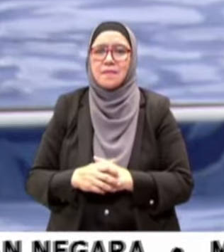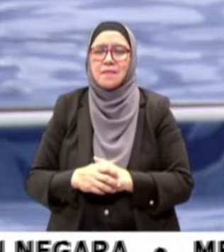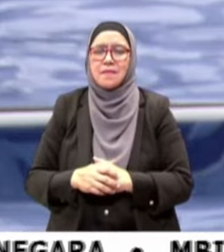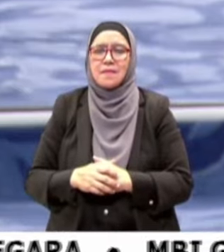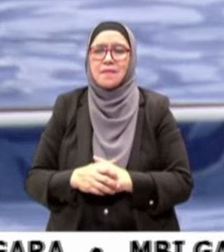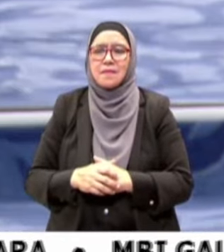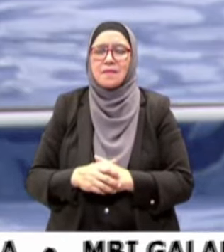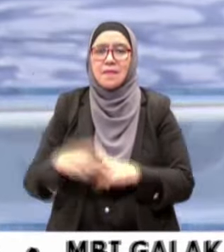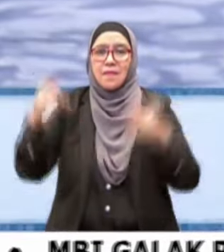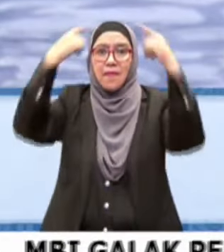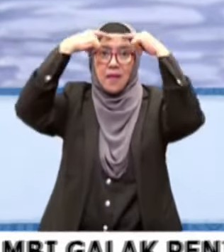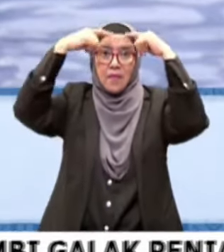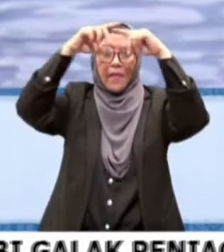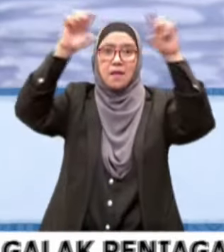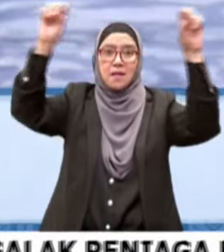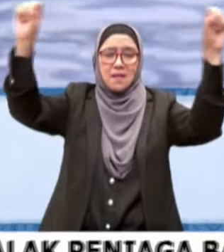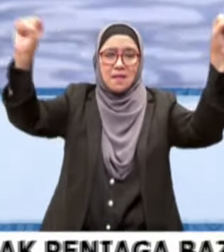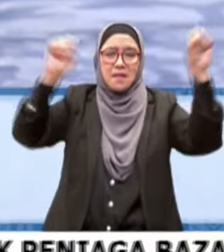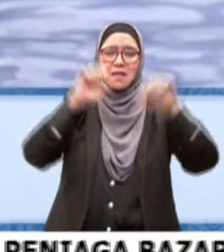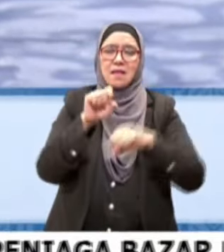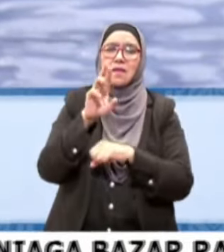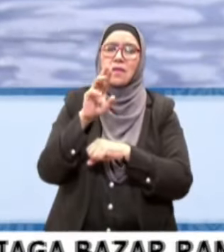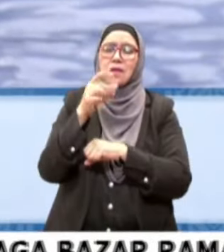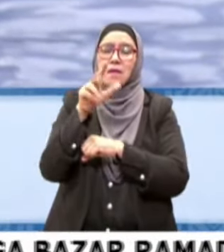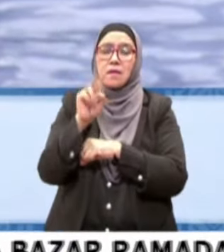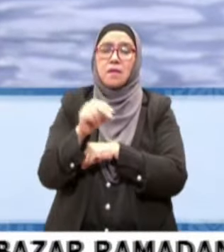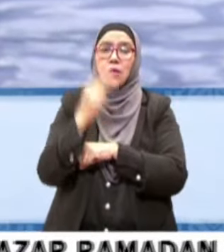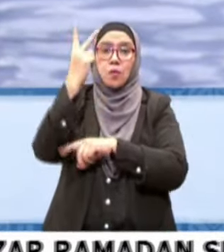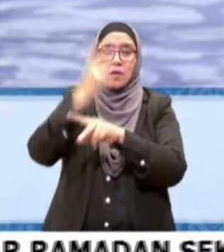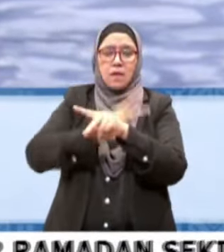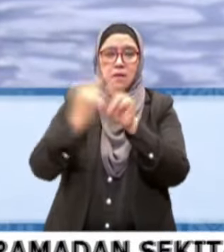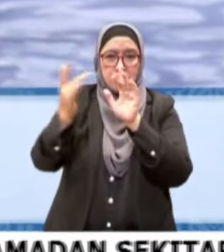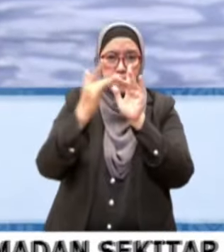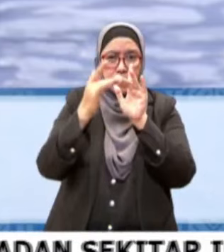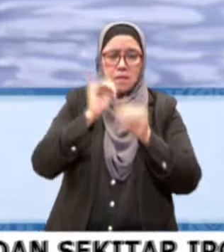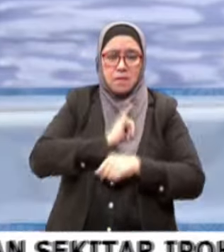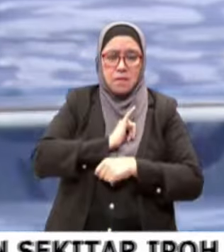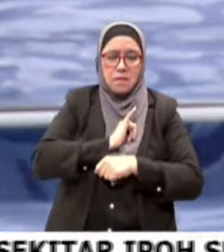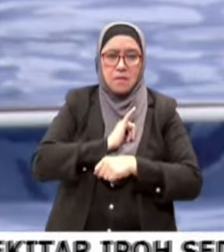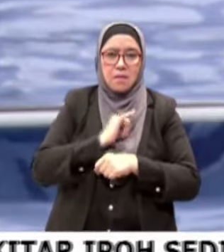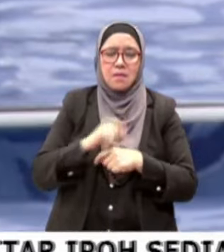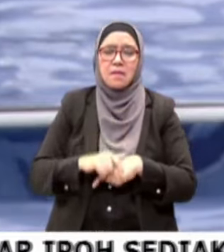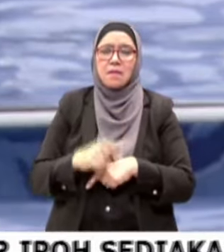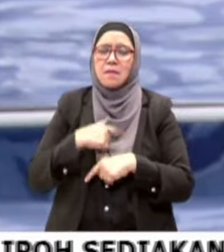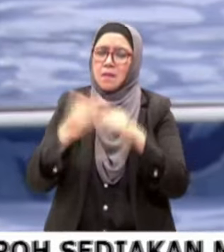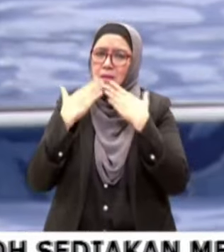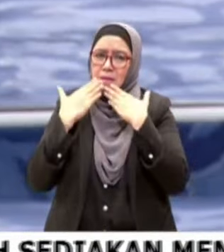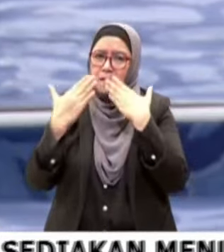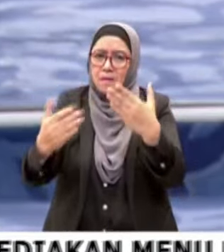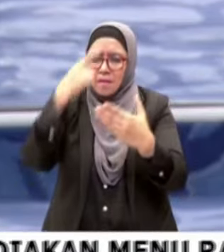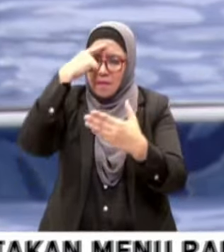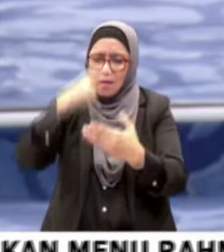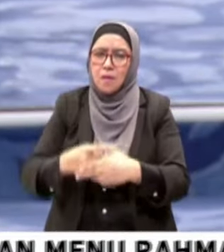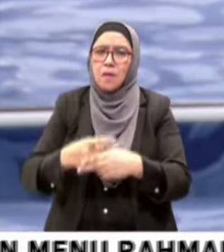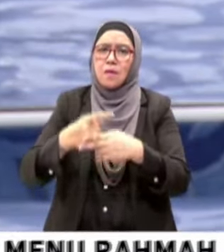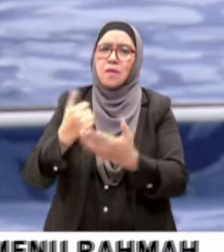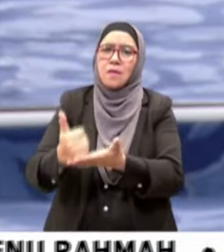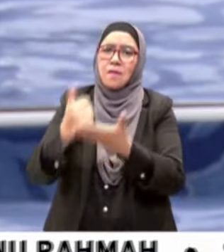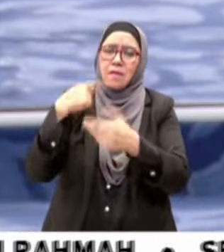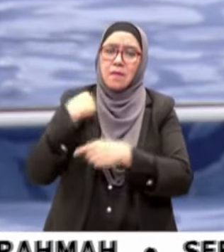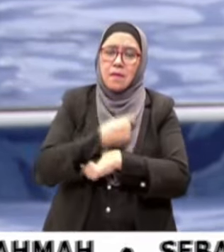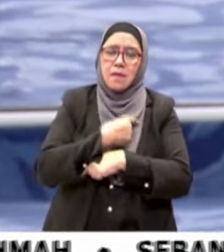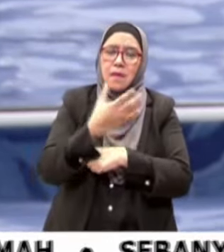type erogan telah dua kali hubungi saya pertama menyatakan penghargaan kepada usaha kita dan keduanya masih memohon